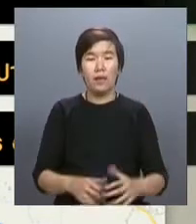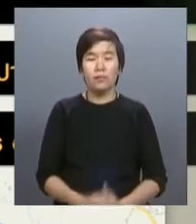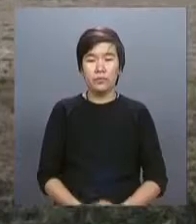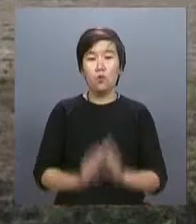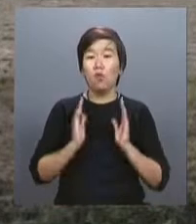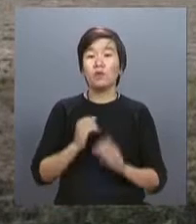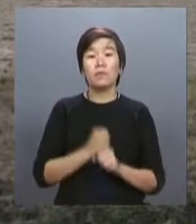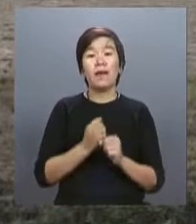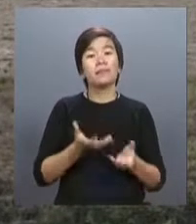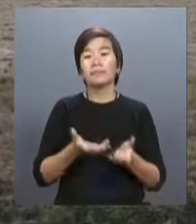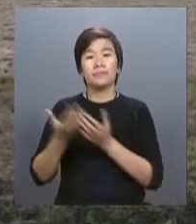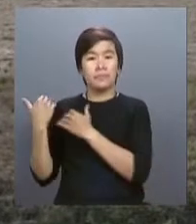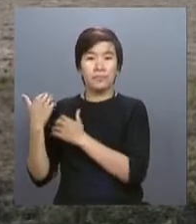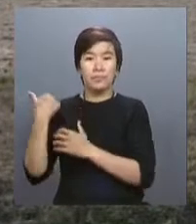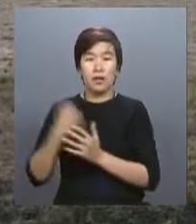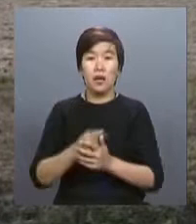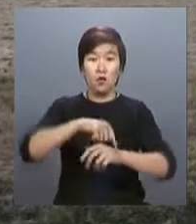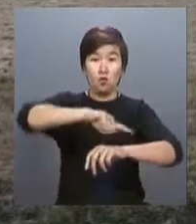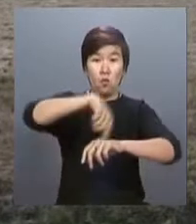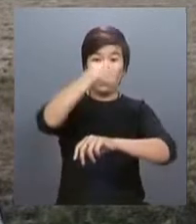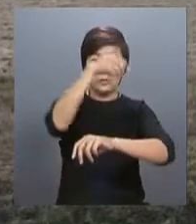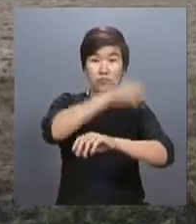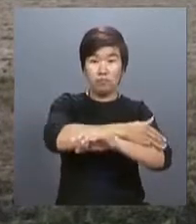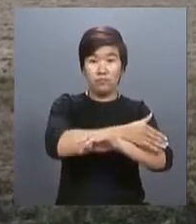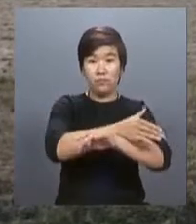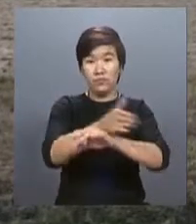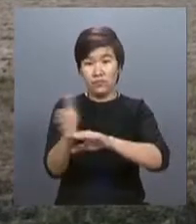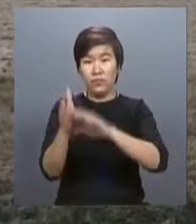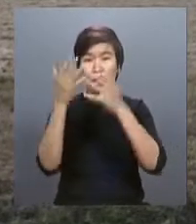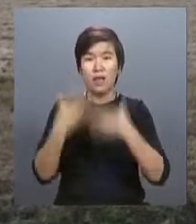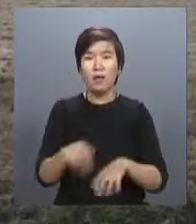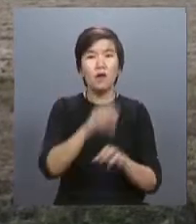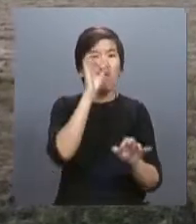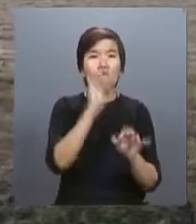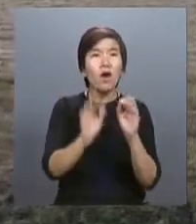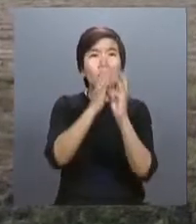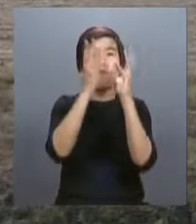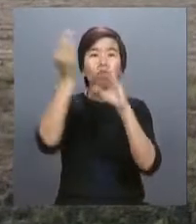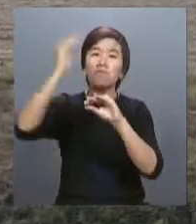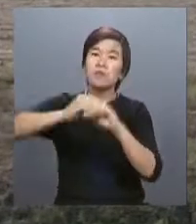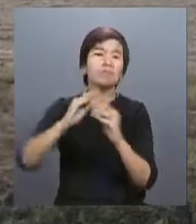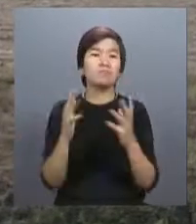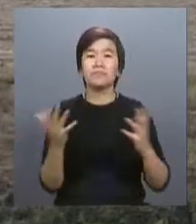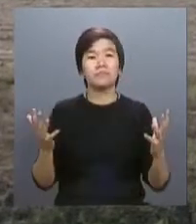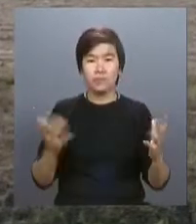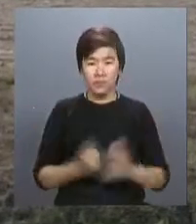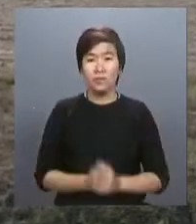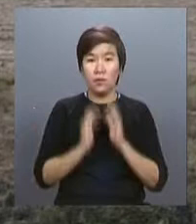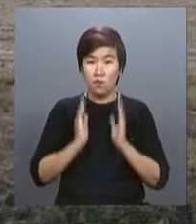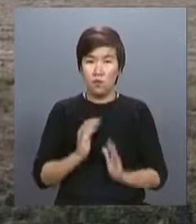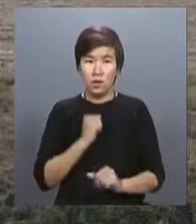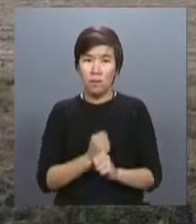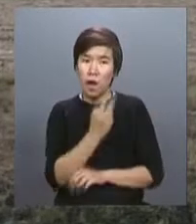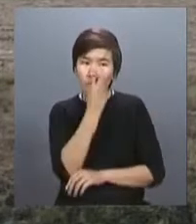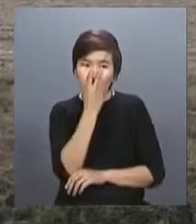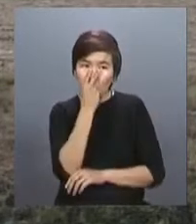แล้วนะครับผ่านมากว่า 10ชั่วโมงแล้วนะครับยังไม่มีรายงานเหตุไฟไหม้อื่นเพิ่มเติมแต่ว่าขณะนี้เจ้าหน้าที่ยังคงเฝ้าระวังอยู่